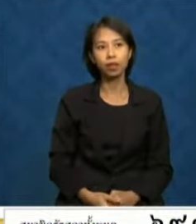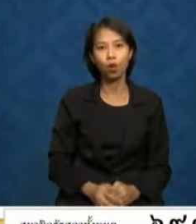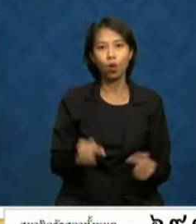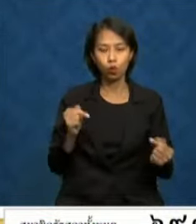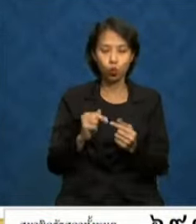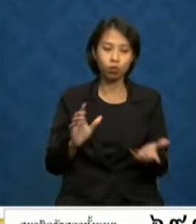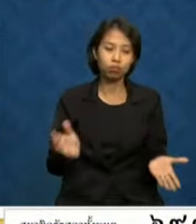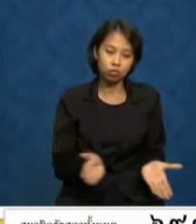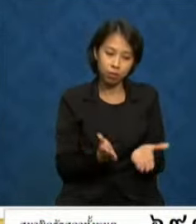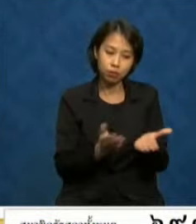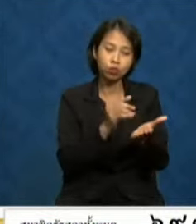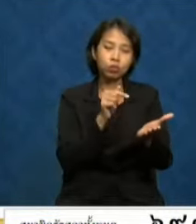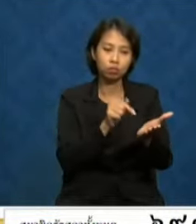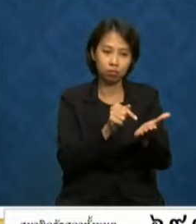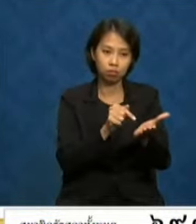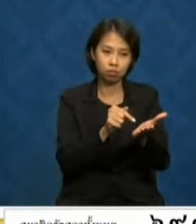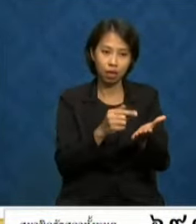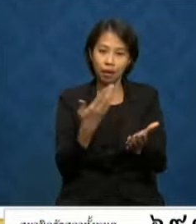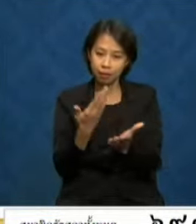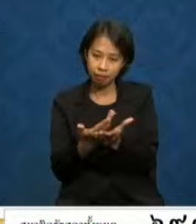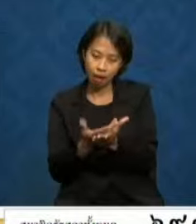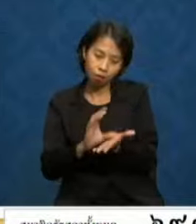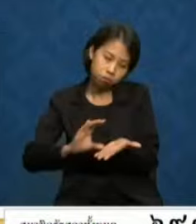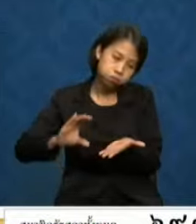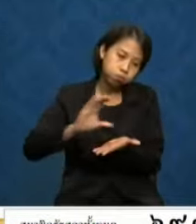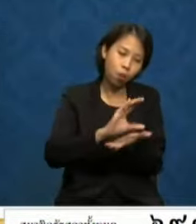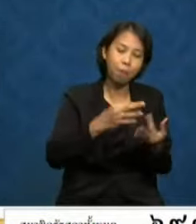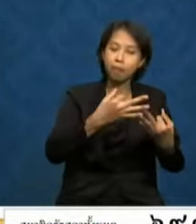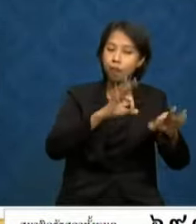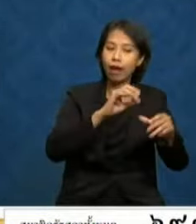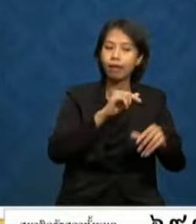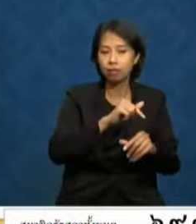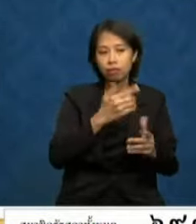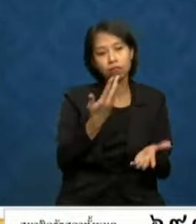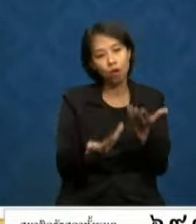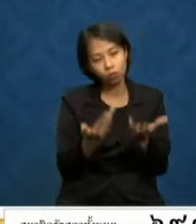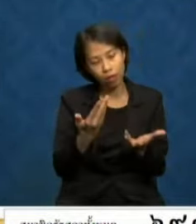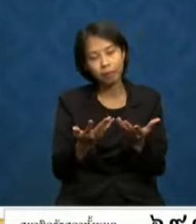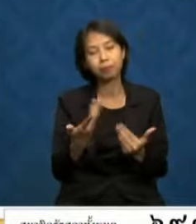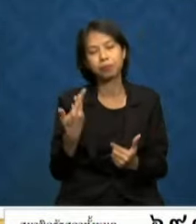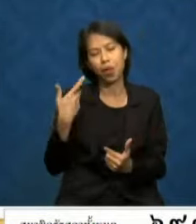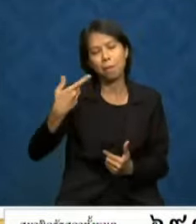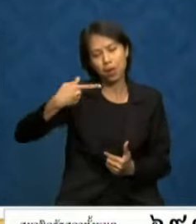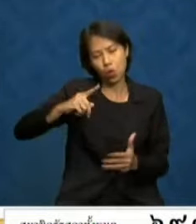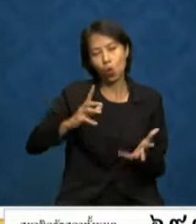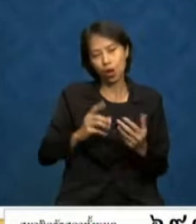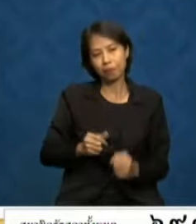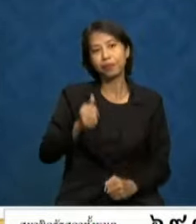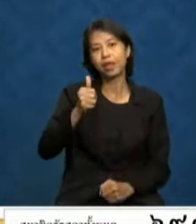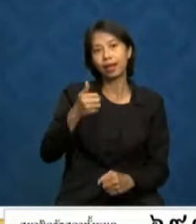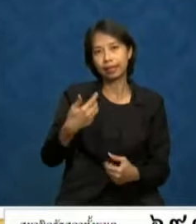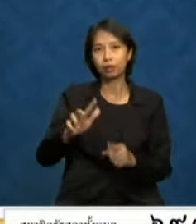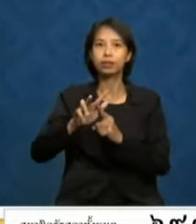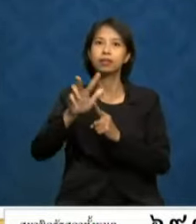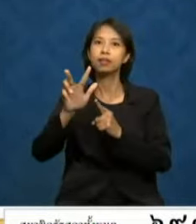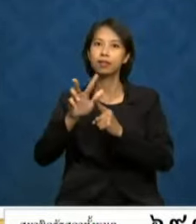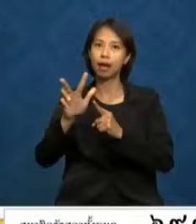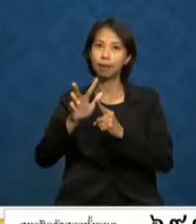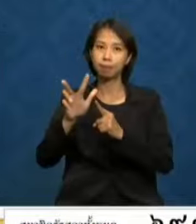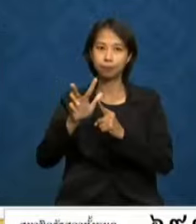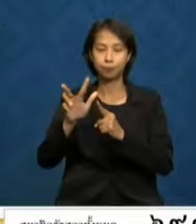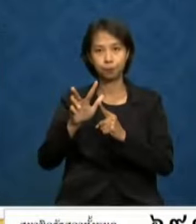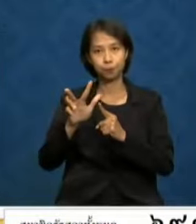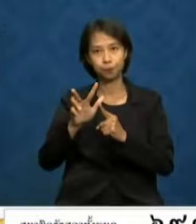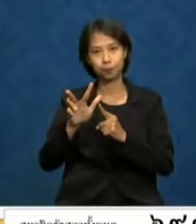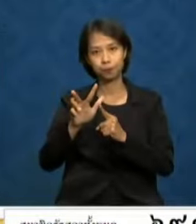สนับสนุนในเรื่องของการให้เปล่าด้วยก็จะเป็นประโยชน์ต่อประเทศไทยประการที่3และก็เป็นการสำคัญมากอีกอัน